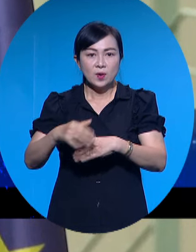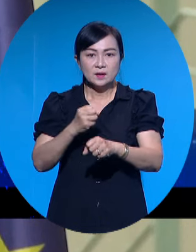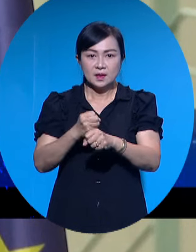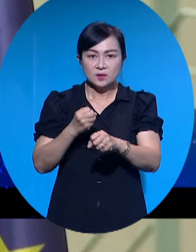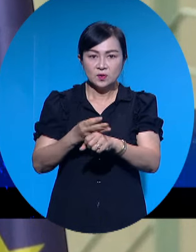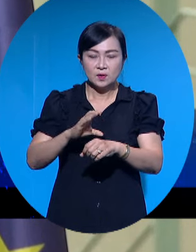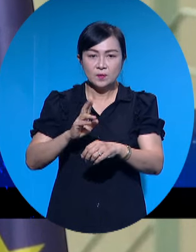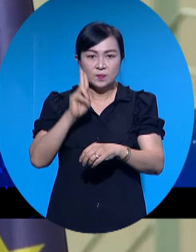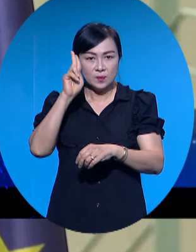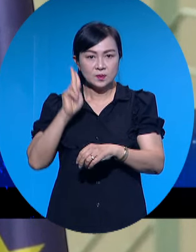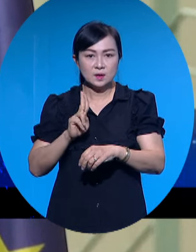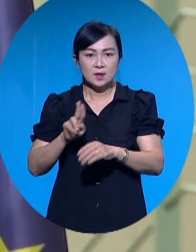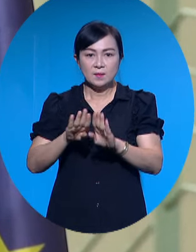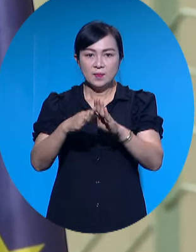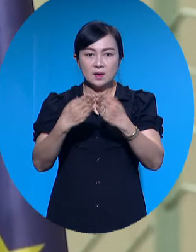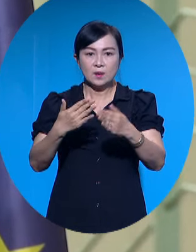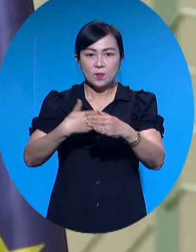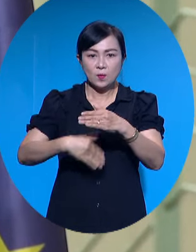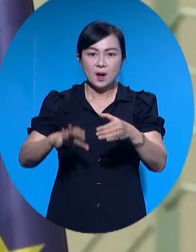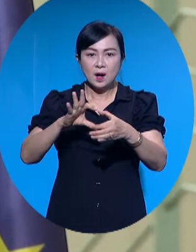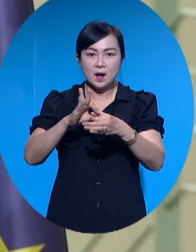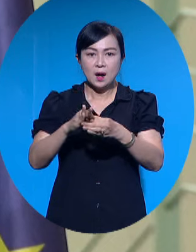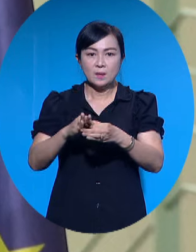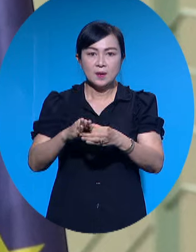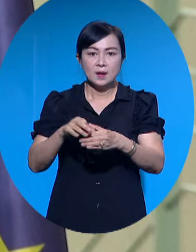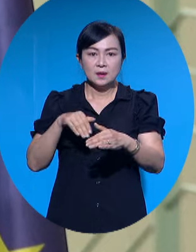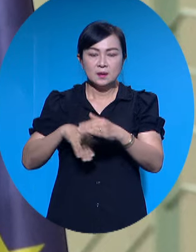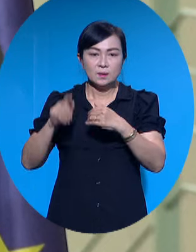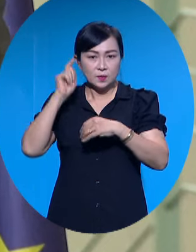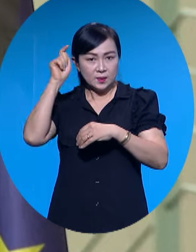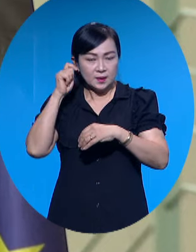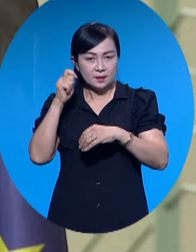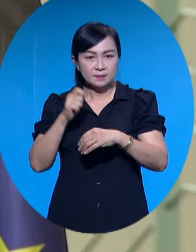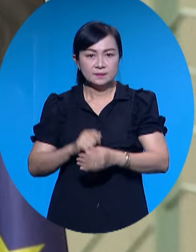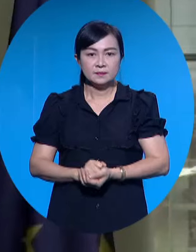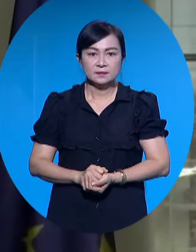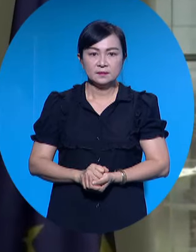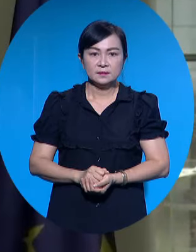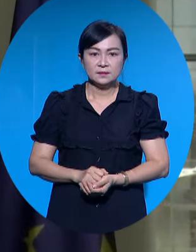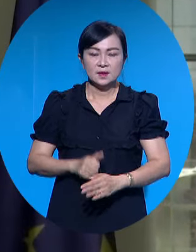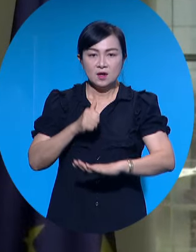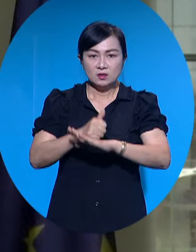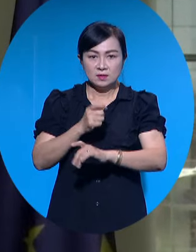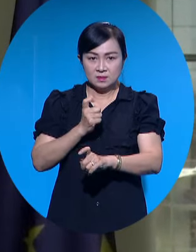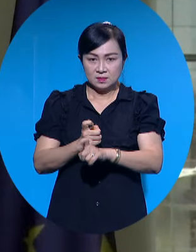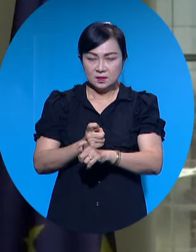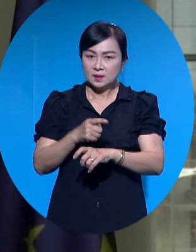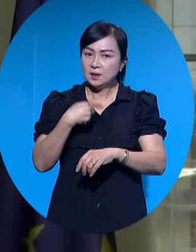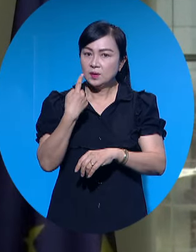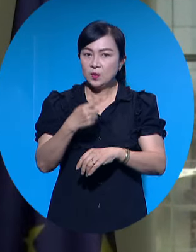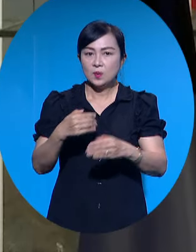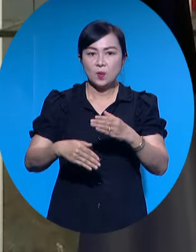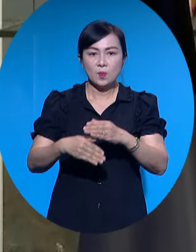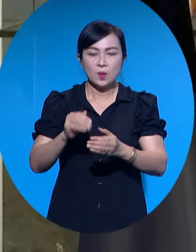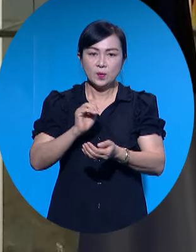ra, việc sản xuất thiết bị quân sự sẽ được mở rộng thông qua hợp tác với các đối tác bên trong Ukraine. Bên cạnh đó, Thủ tướng Đức cũng khẳng định